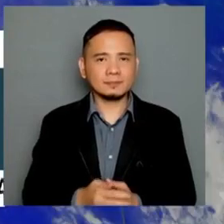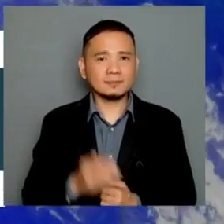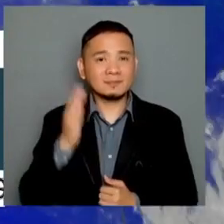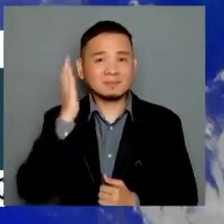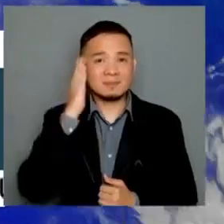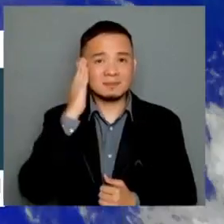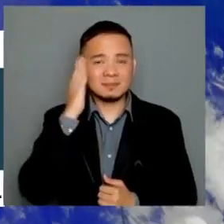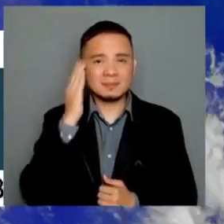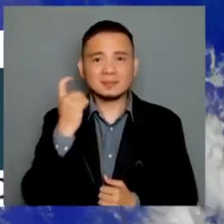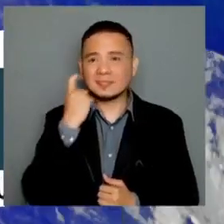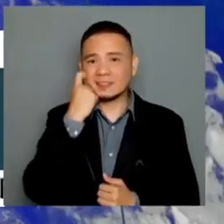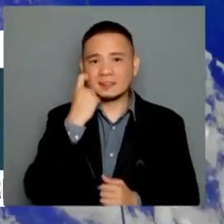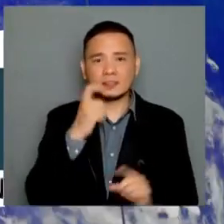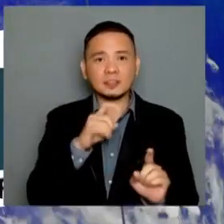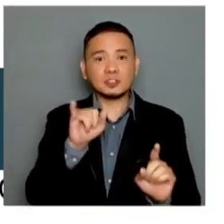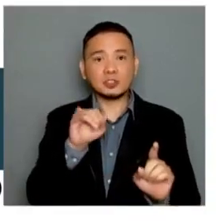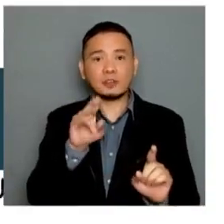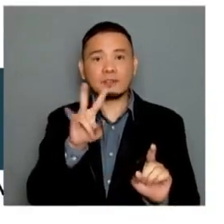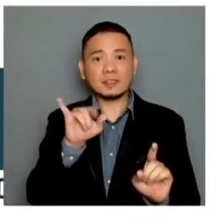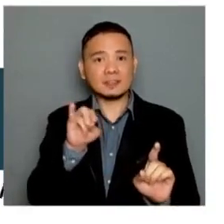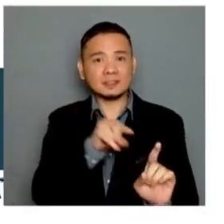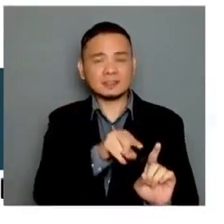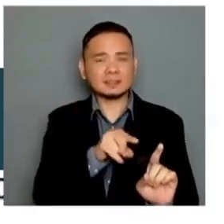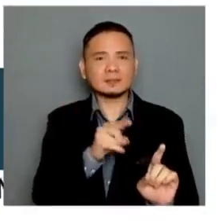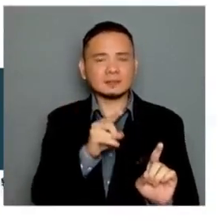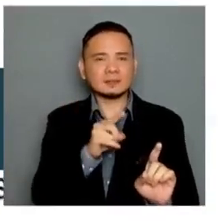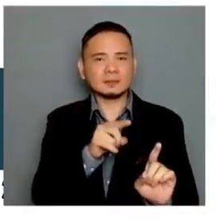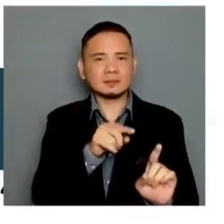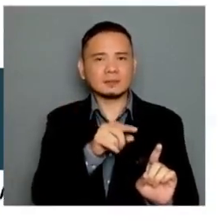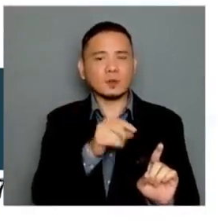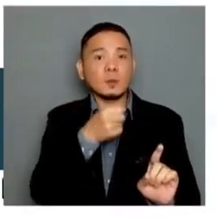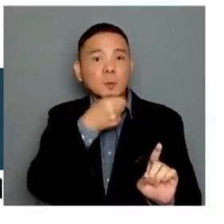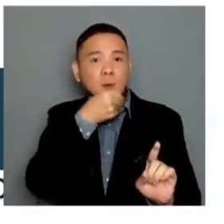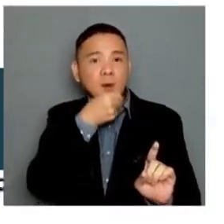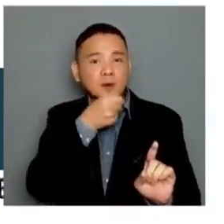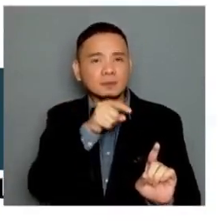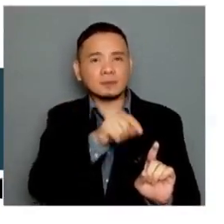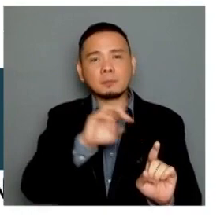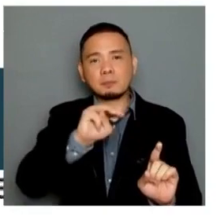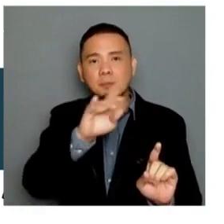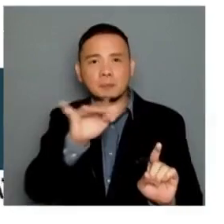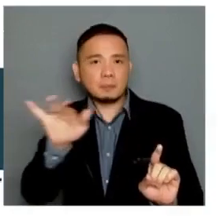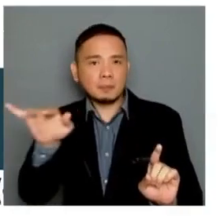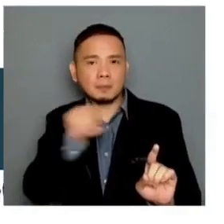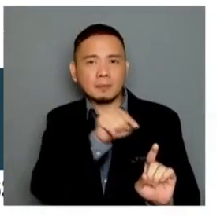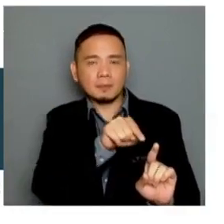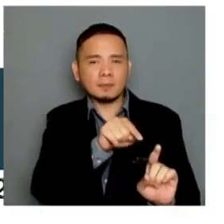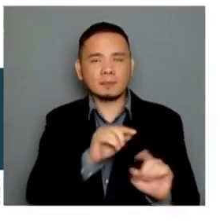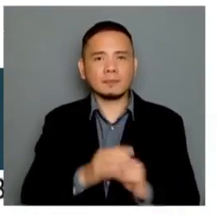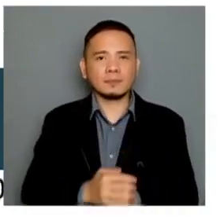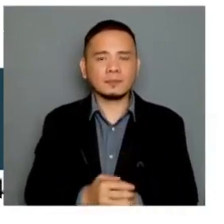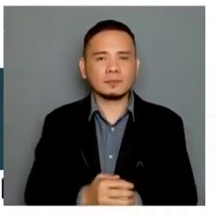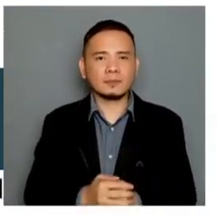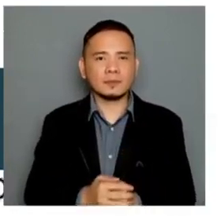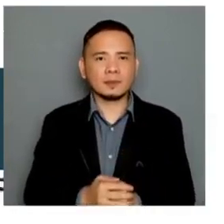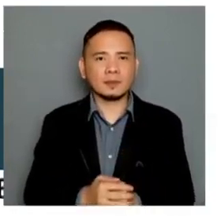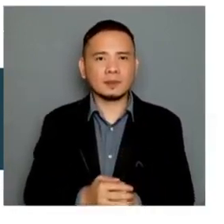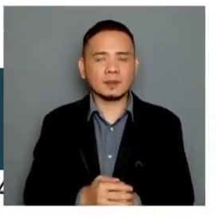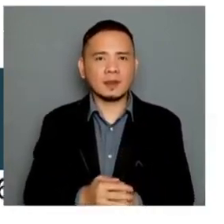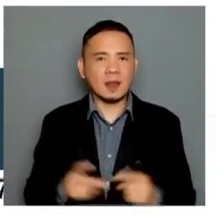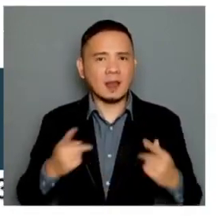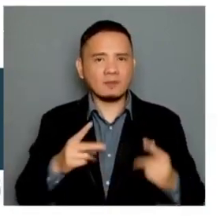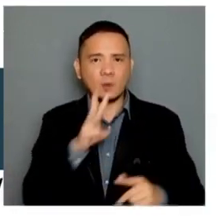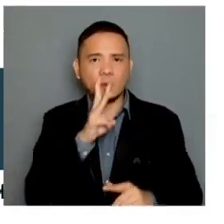reporter namin kanina, si Jervis Manahan, nasa may Misamis Occidental siya. At napuruhan siya ng mga baha,